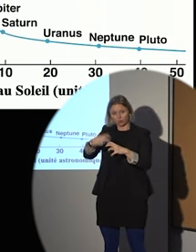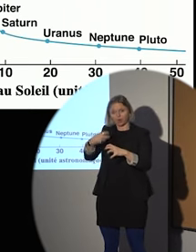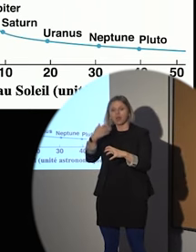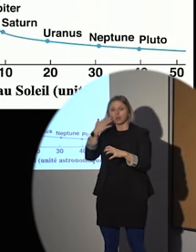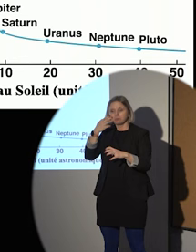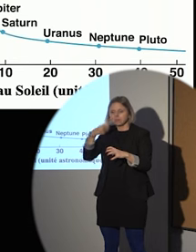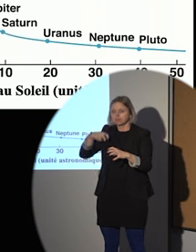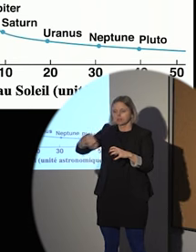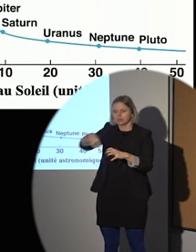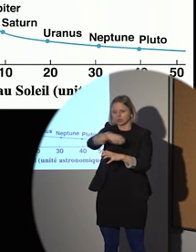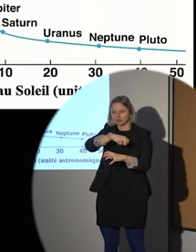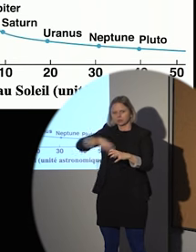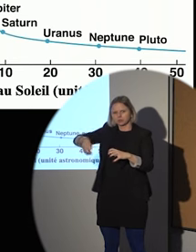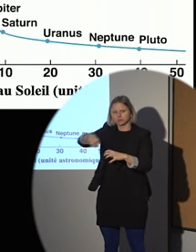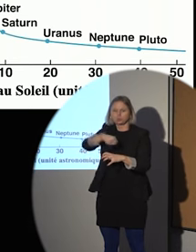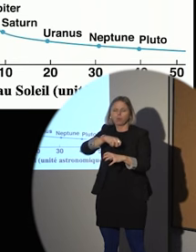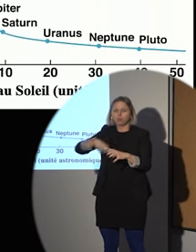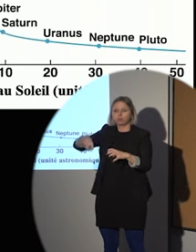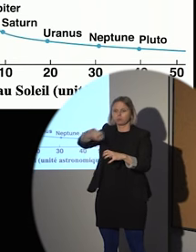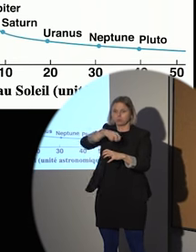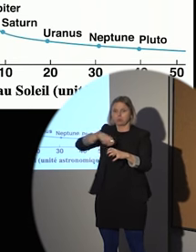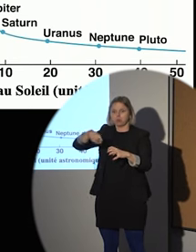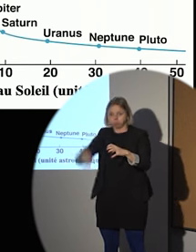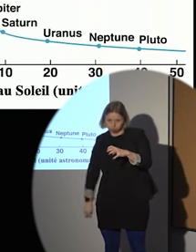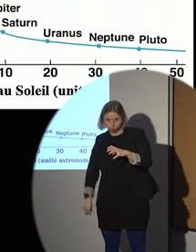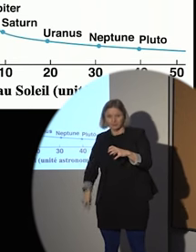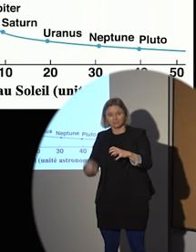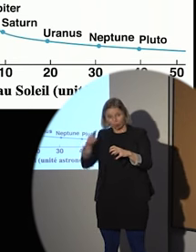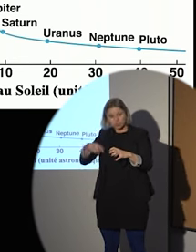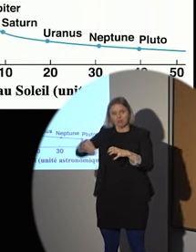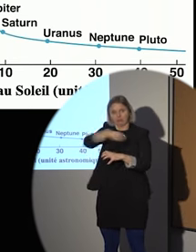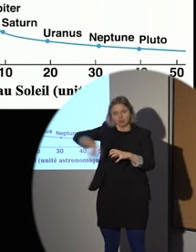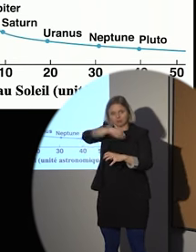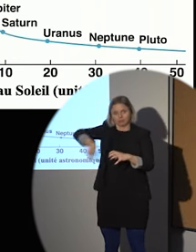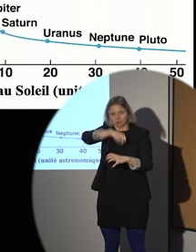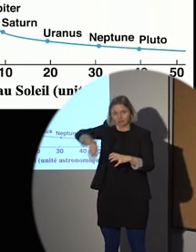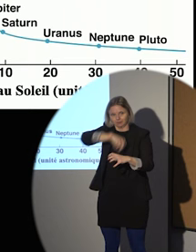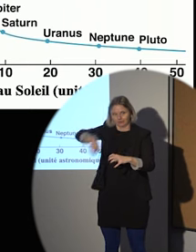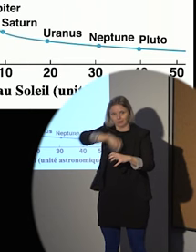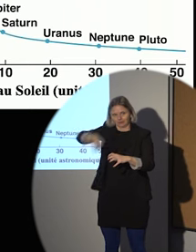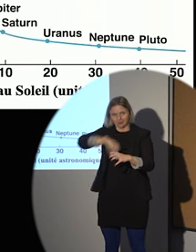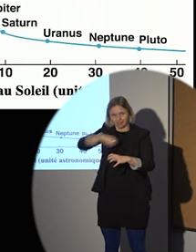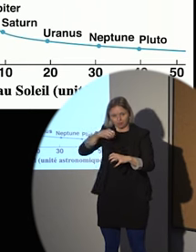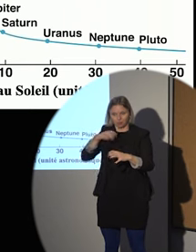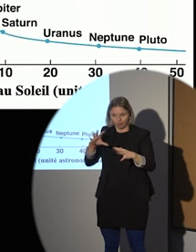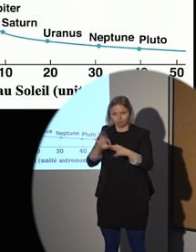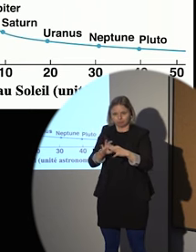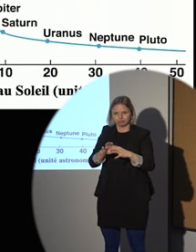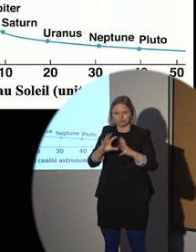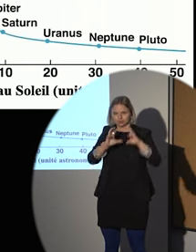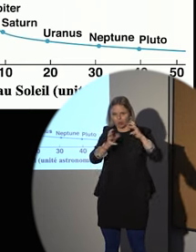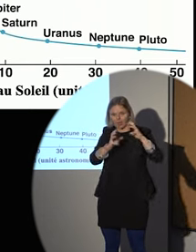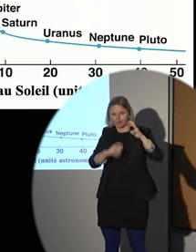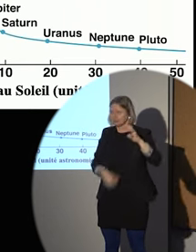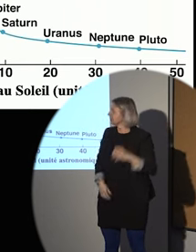tombe. Vous comprenez ? Et puis si vous comparez par exemple la Terre à Saturne, voyez, vous